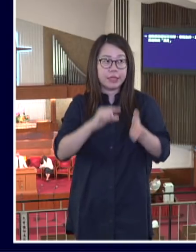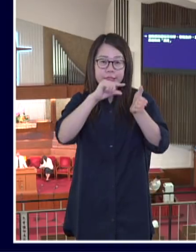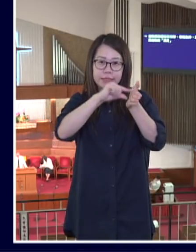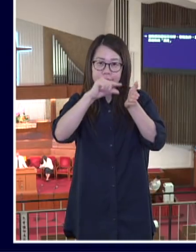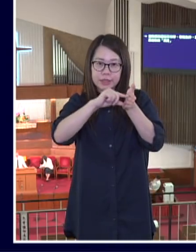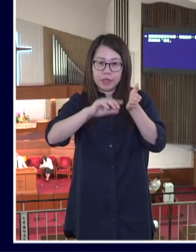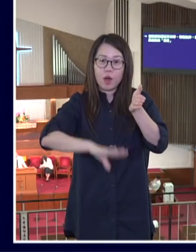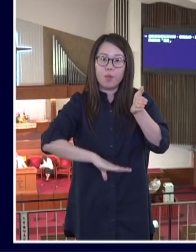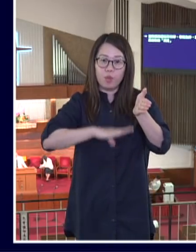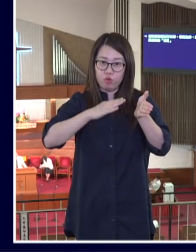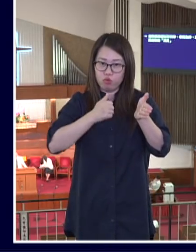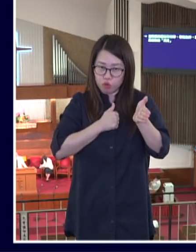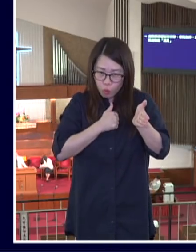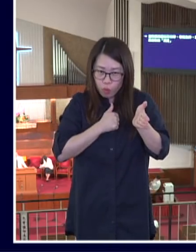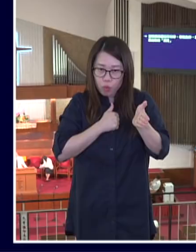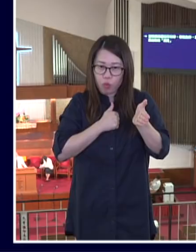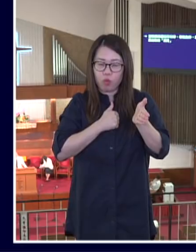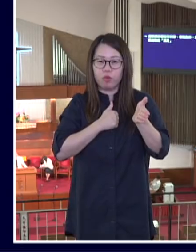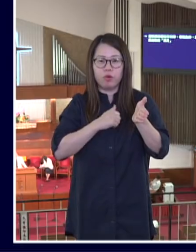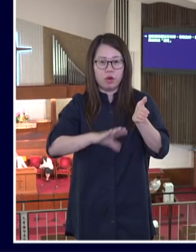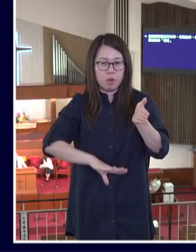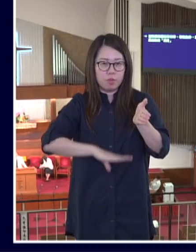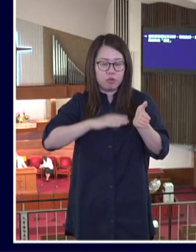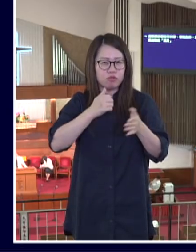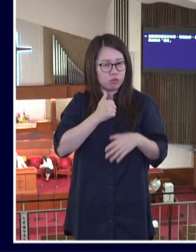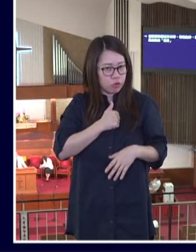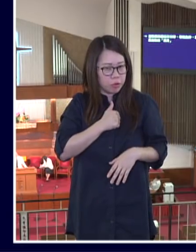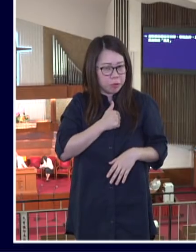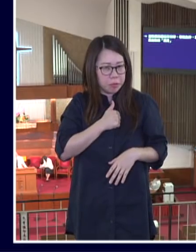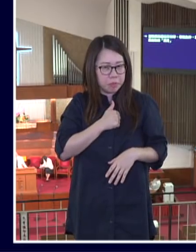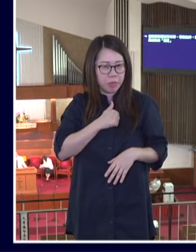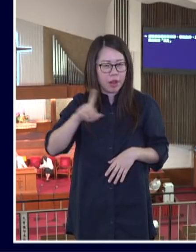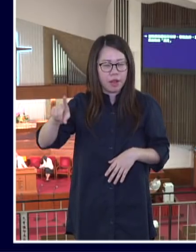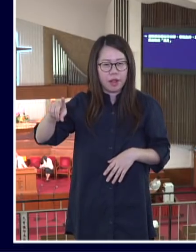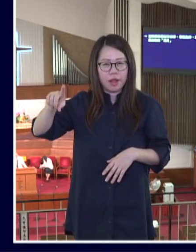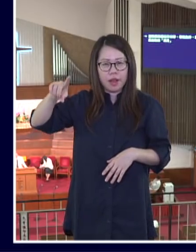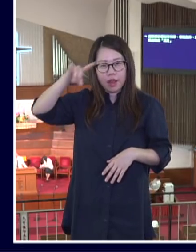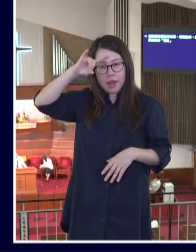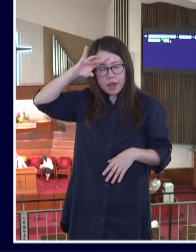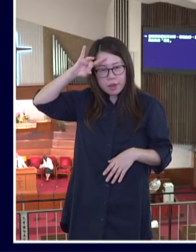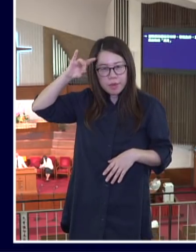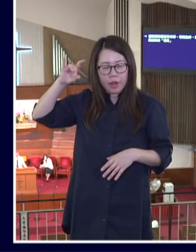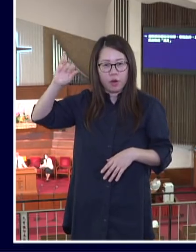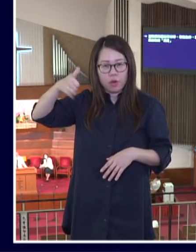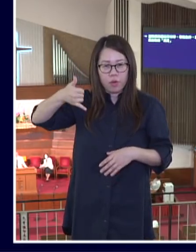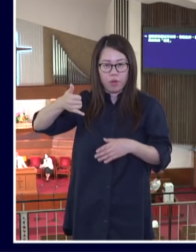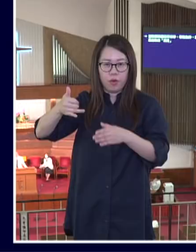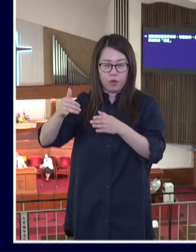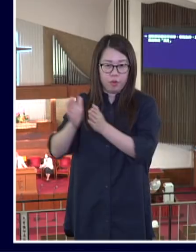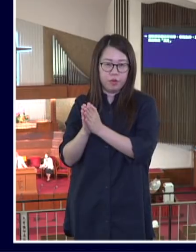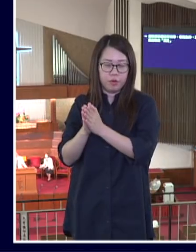有少少不是那么能够完全将这个希伯来文这个满字讲得很很完整。